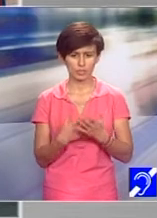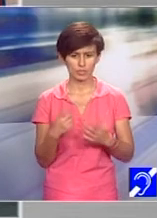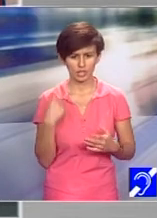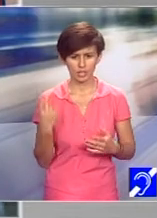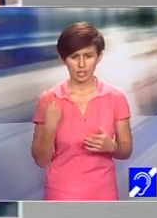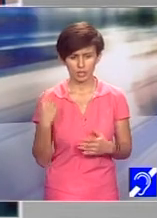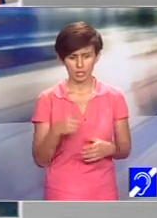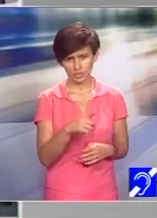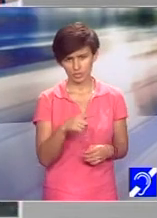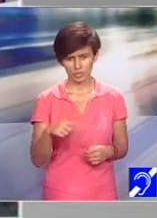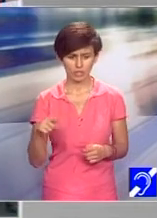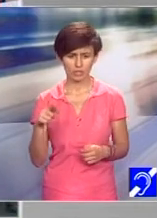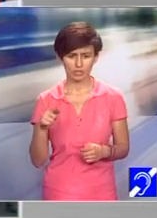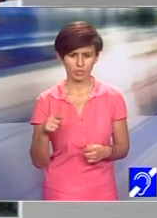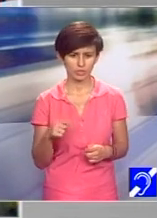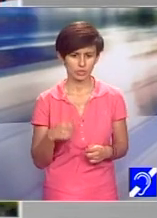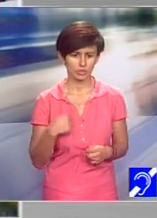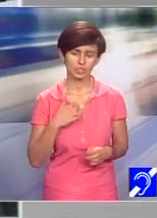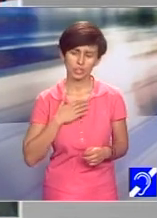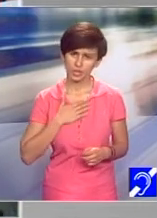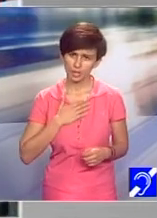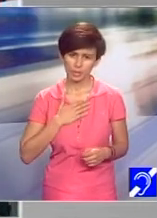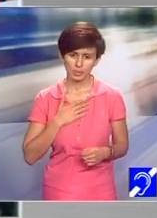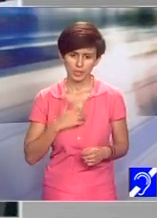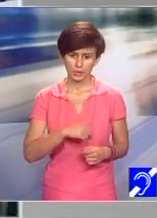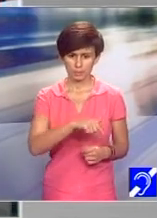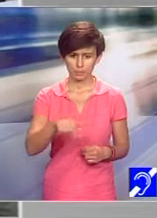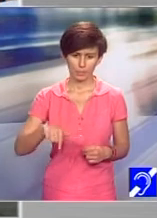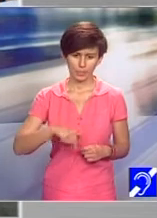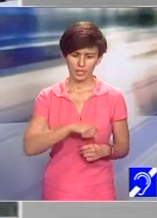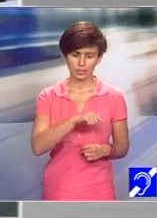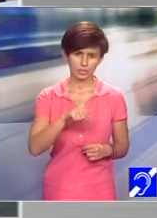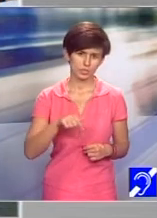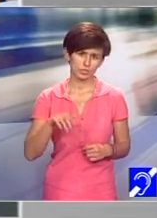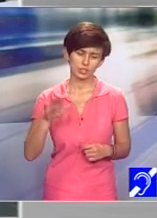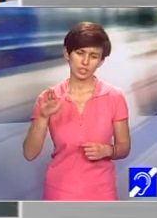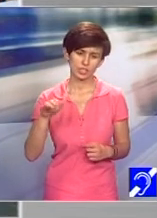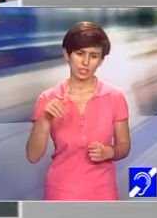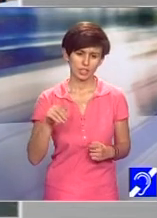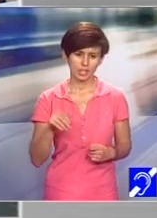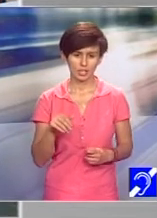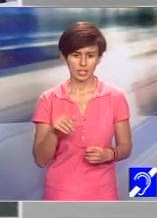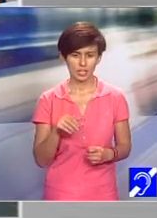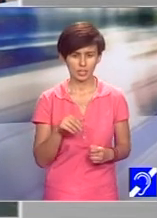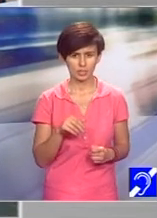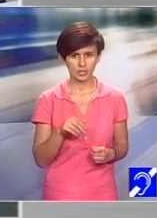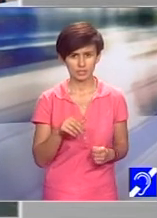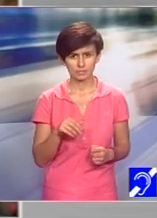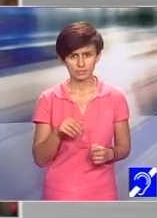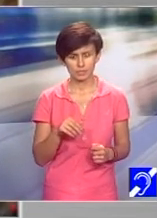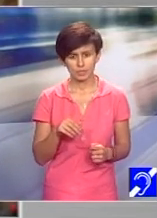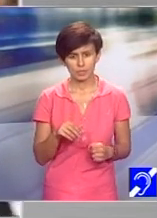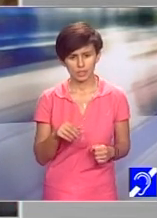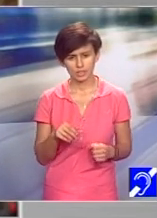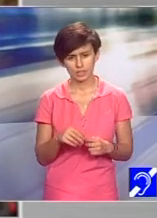și încerc să cred și al meu, al nostru, să aibă o pondere din ce în ce mai mare în relațiile economice